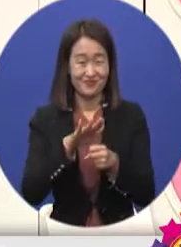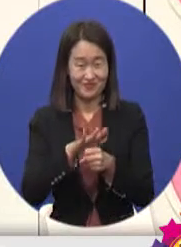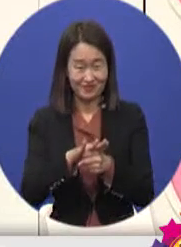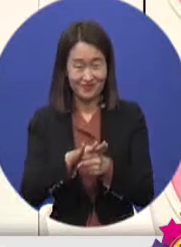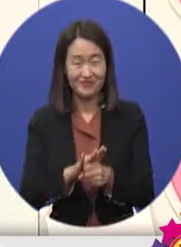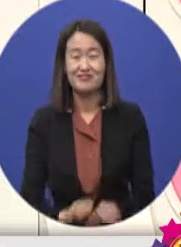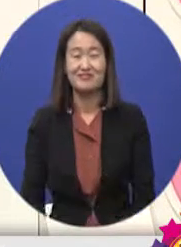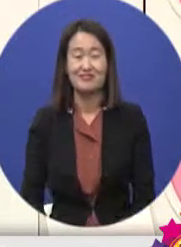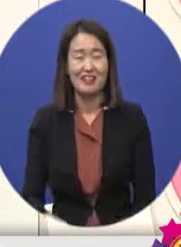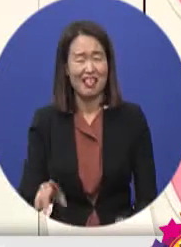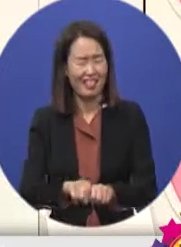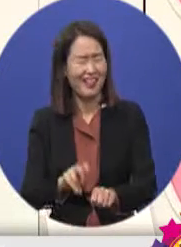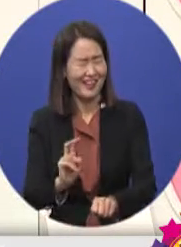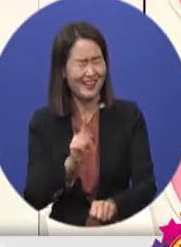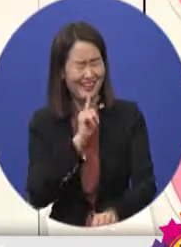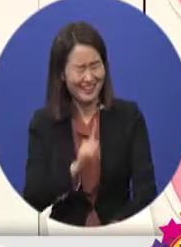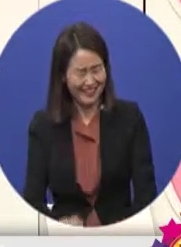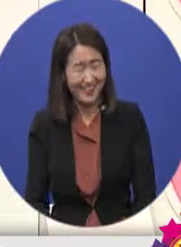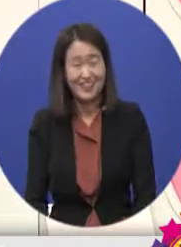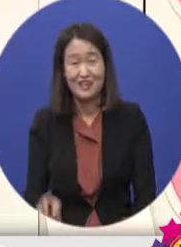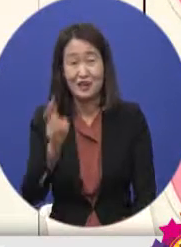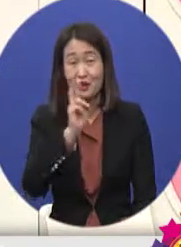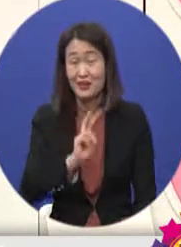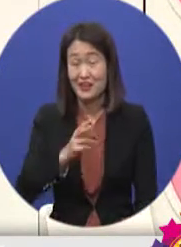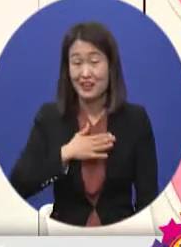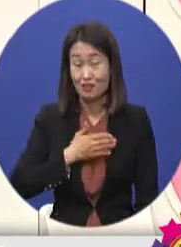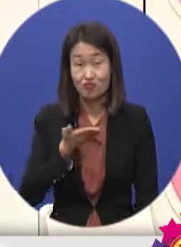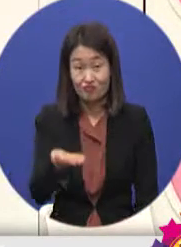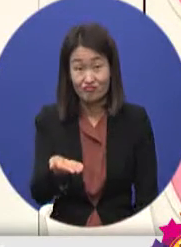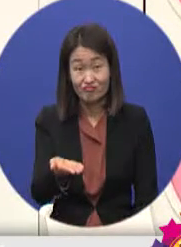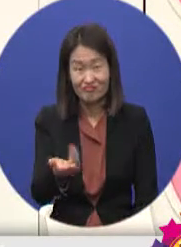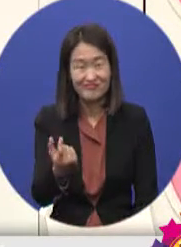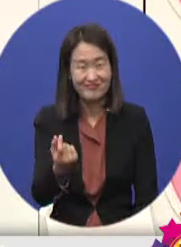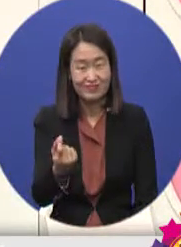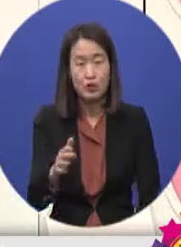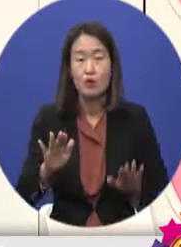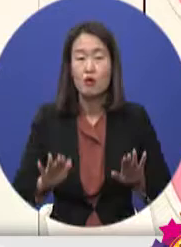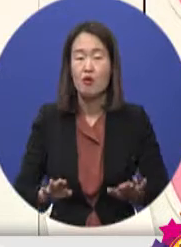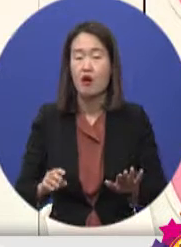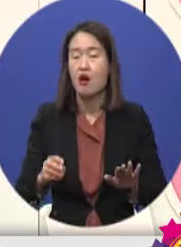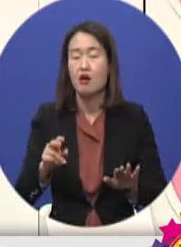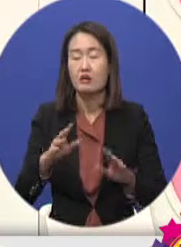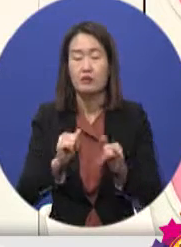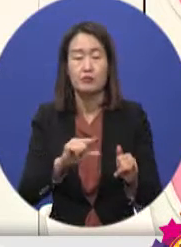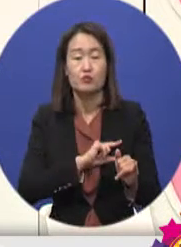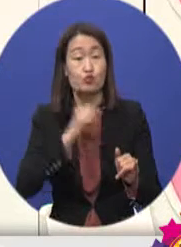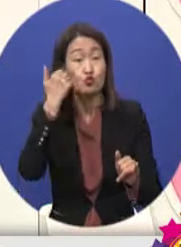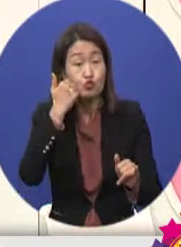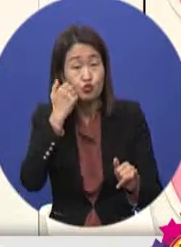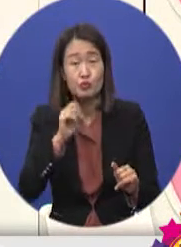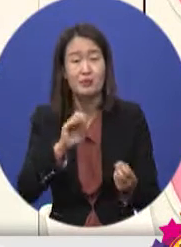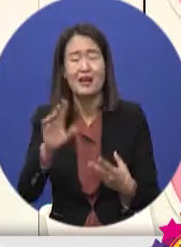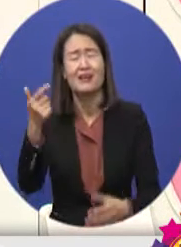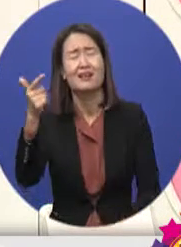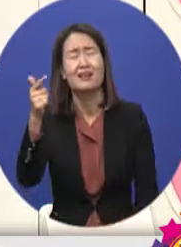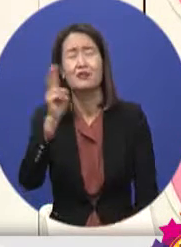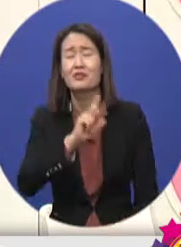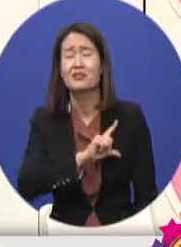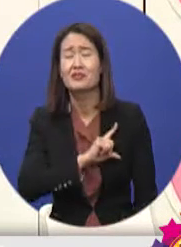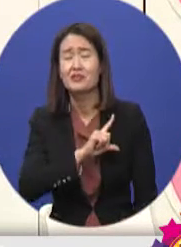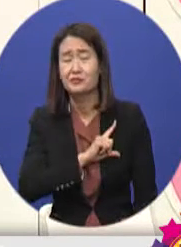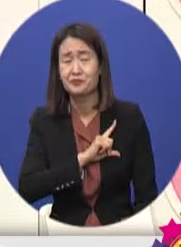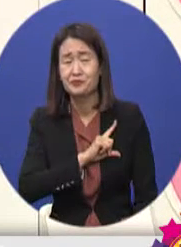사랑이. 여러분 아시겠는지요? 노래 이렇게 멜로디 불러드렸는데 오늘은 가수를 맞추는 게 아니라 노래